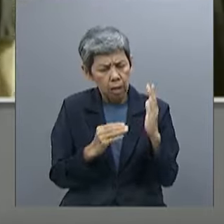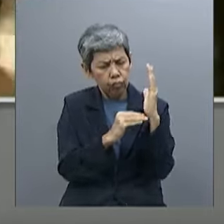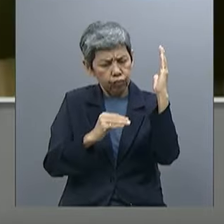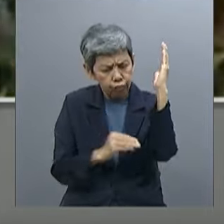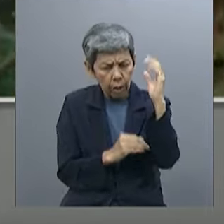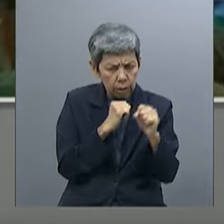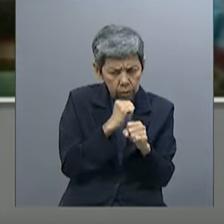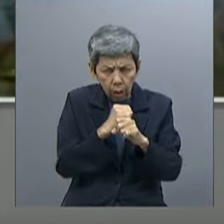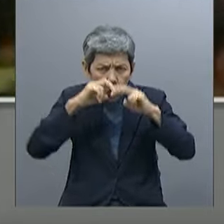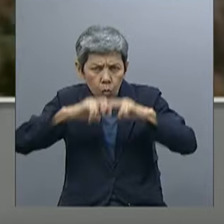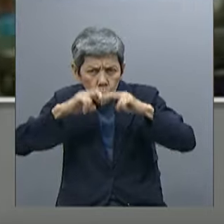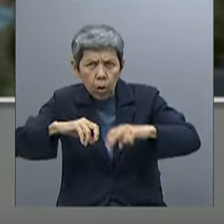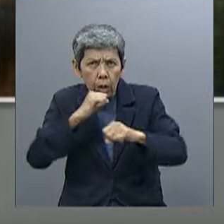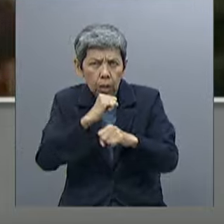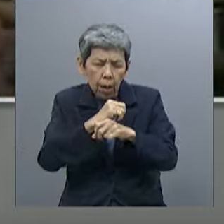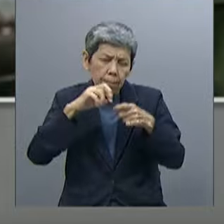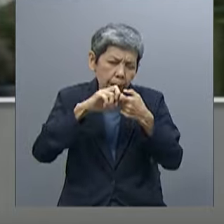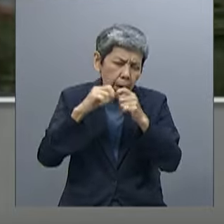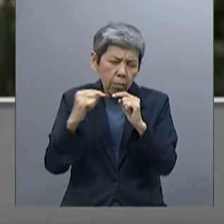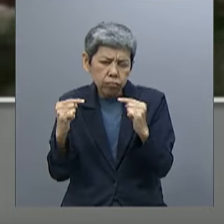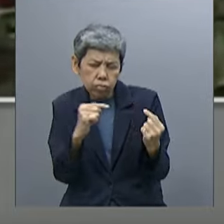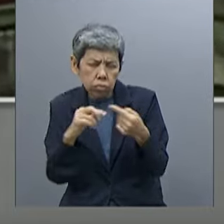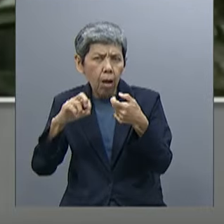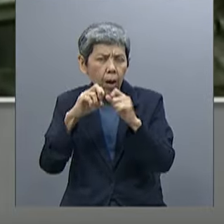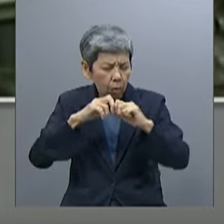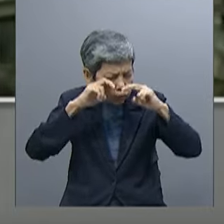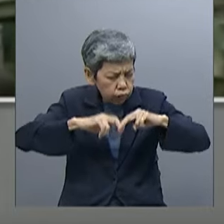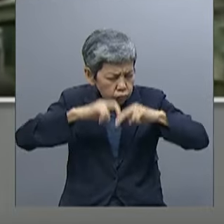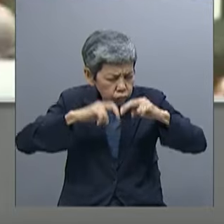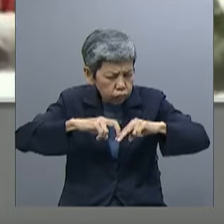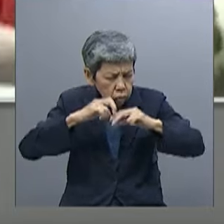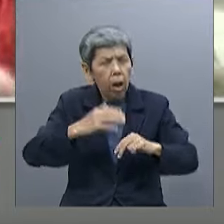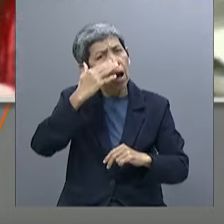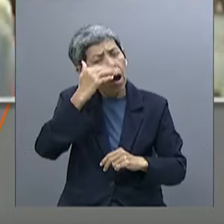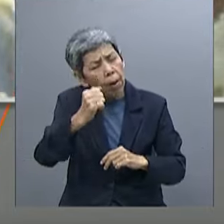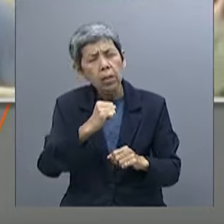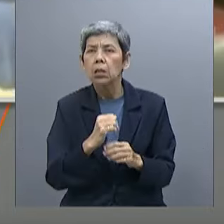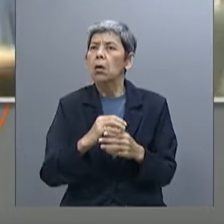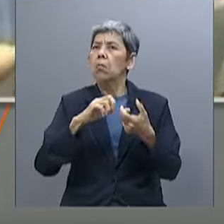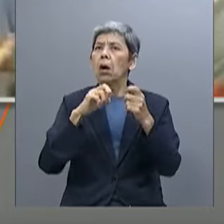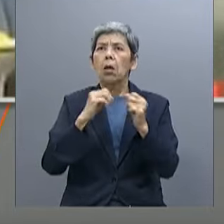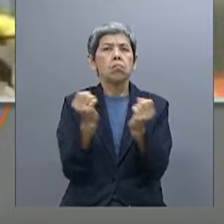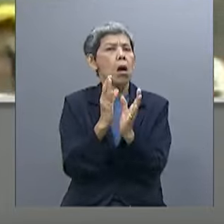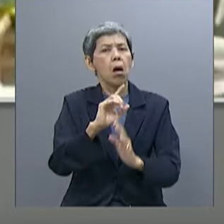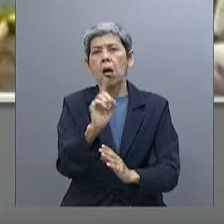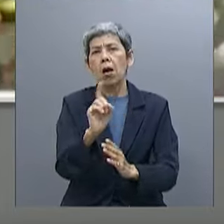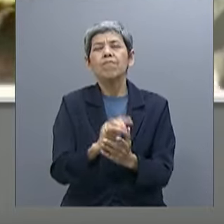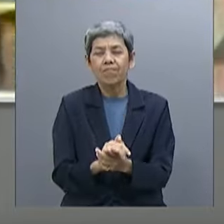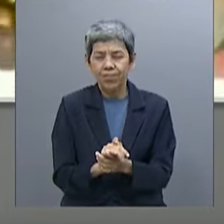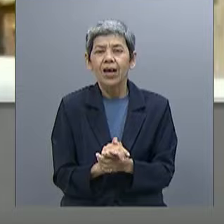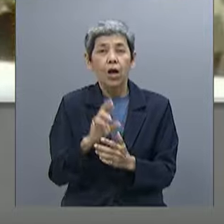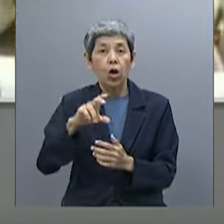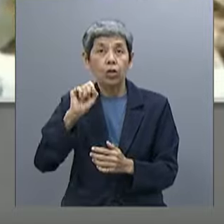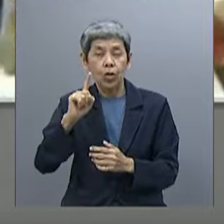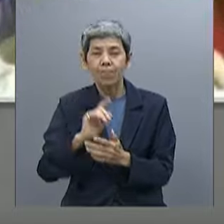ทำงานวิจัยเกี่ยวกับปมมูลเหตุความรุนแรงและปัจจัยอะไรที่จะขยายความรุนแรงได้ก็คือรองศาสตราจาร